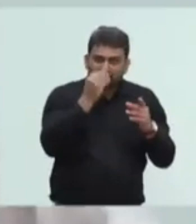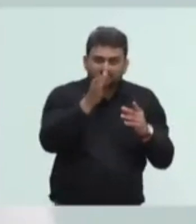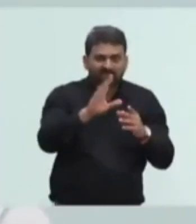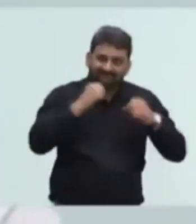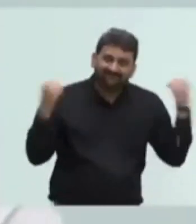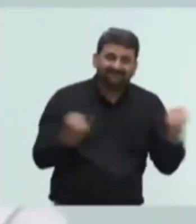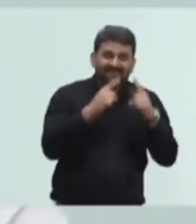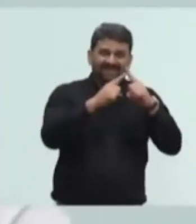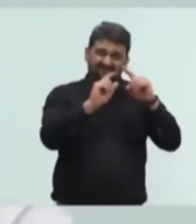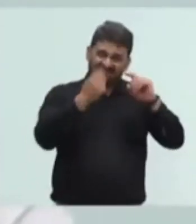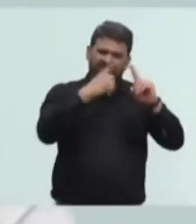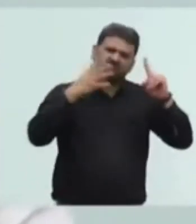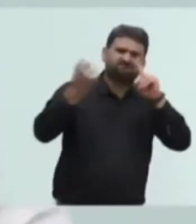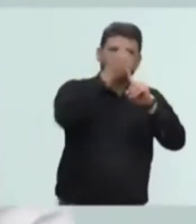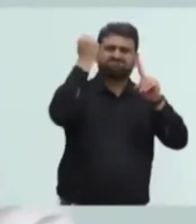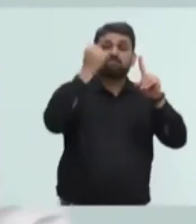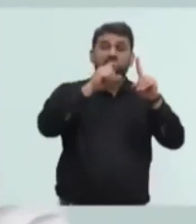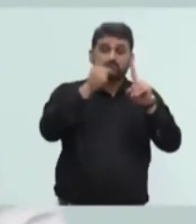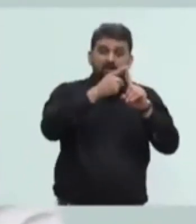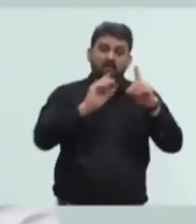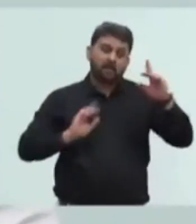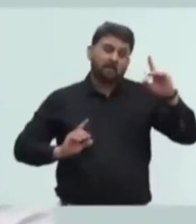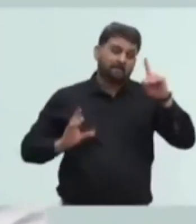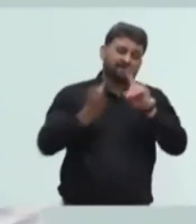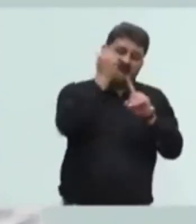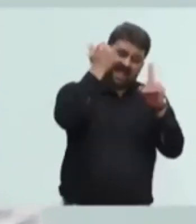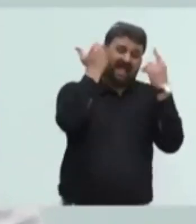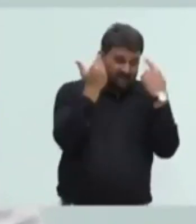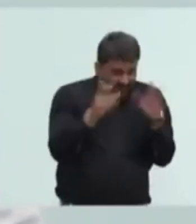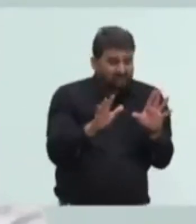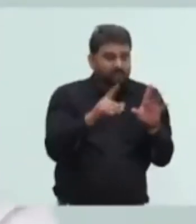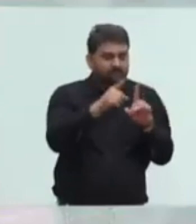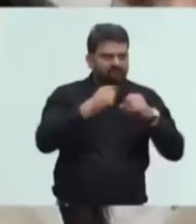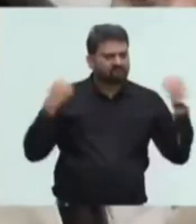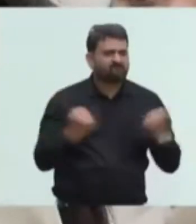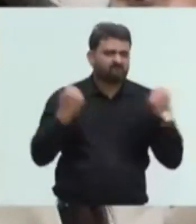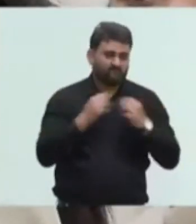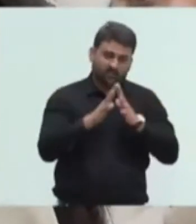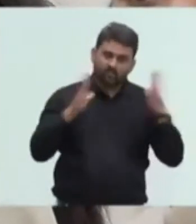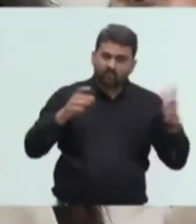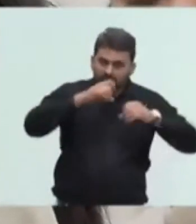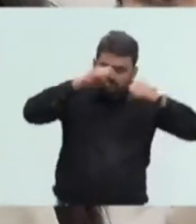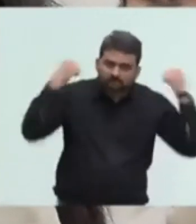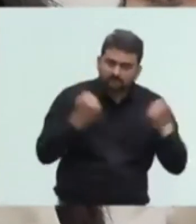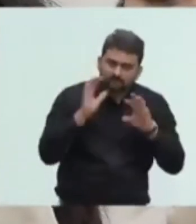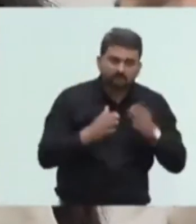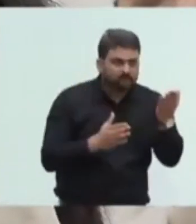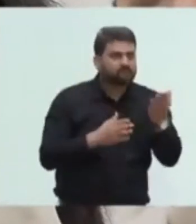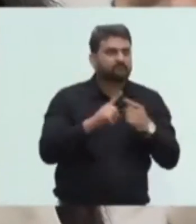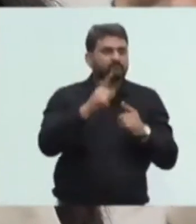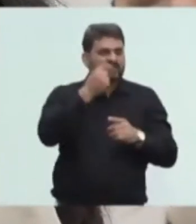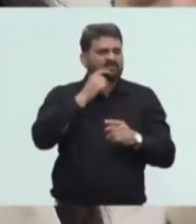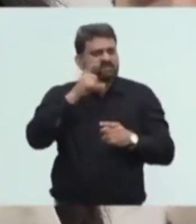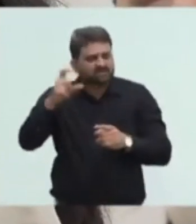जाने की कोशिश करते रहना आपने शिखर पर पहुंचे के लिए तपस्या की कि